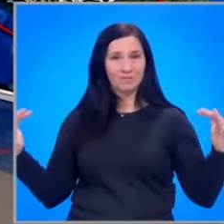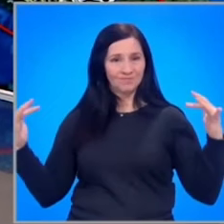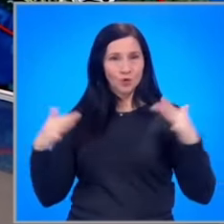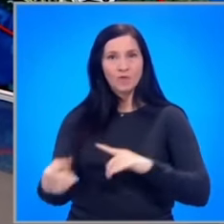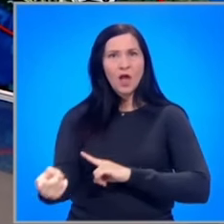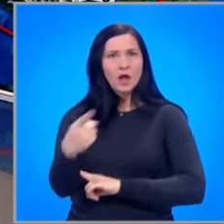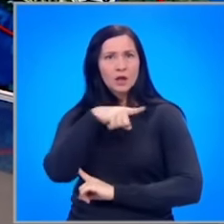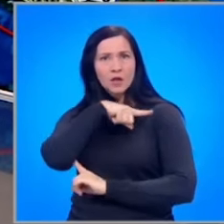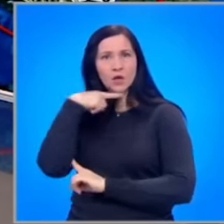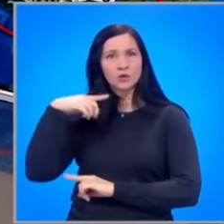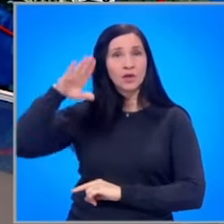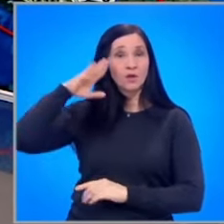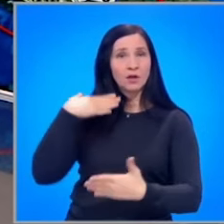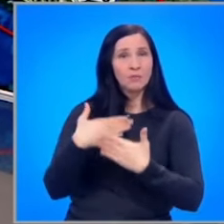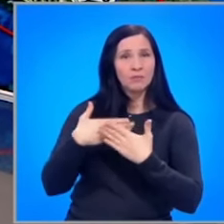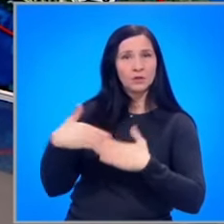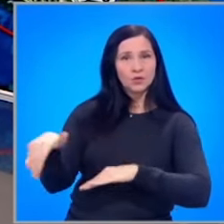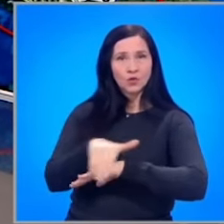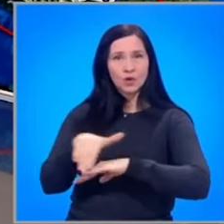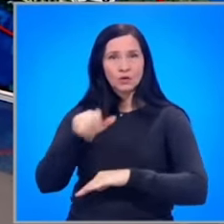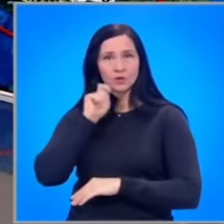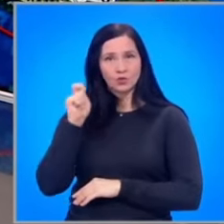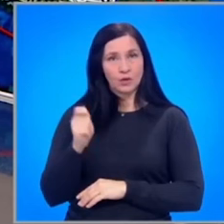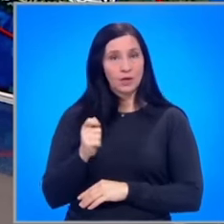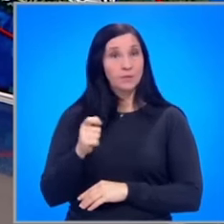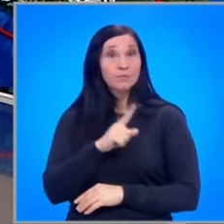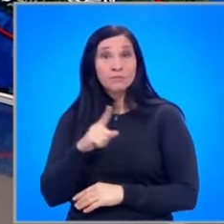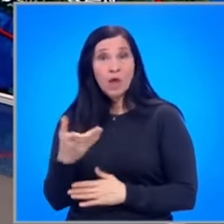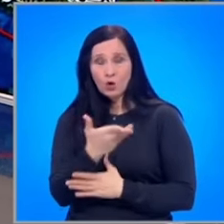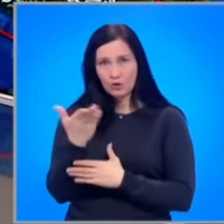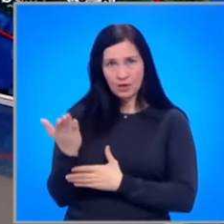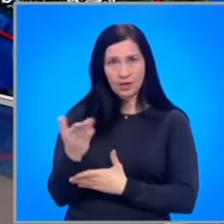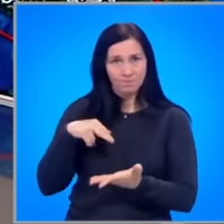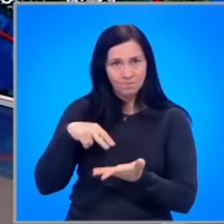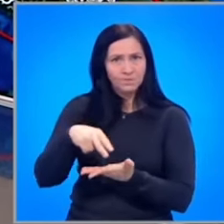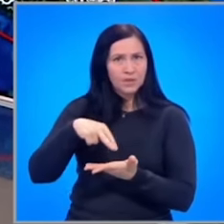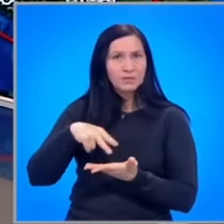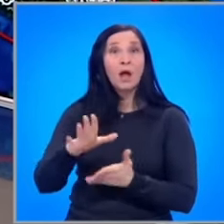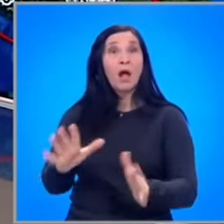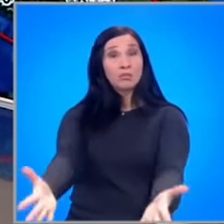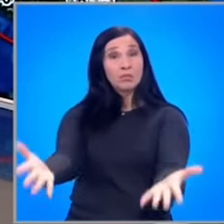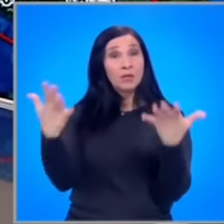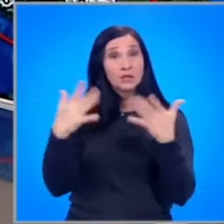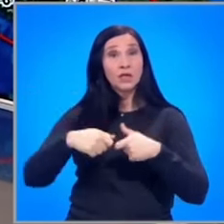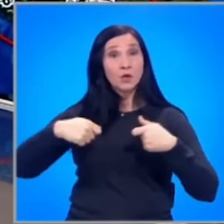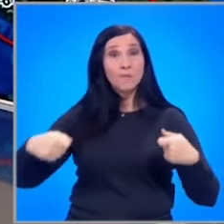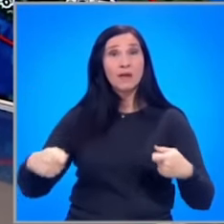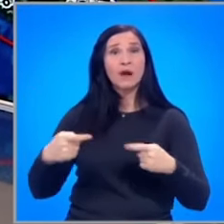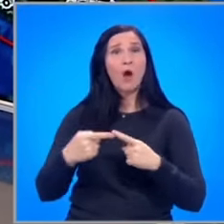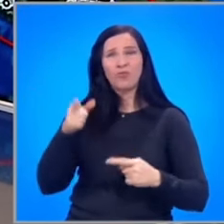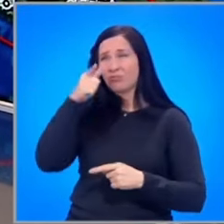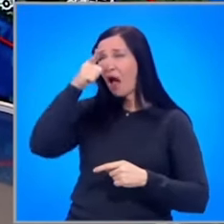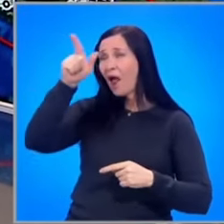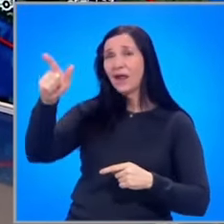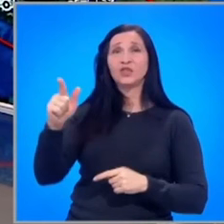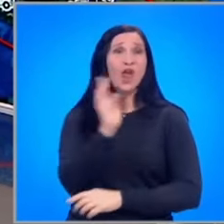струпването на хиляди руски военни в близост до границите с Украина. Някои от тях изминаха 10 000 км от далечния изток,